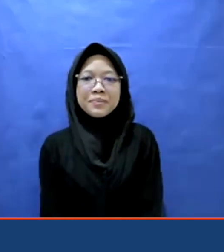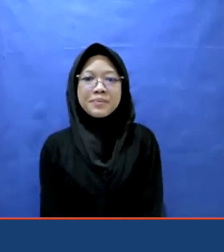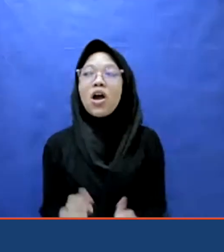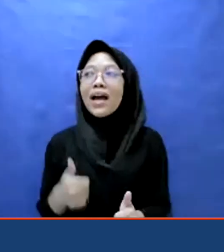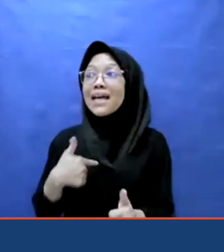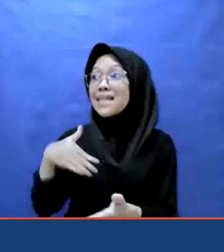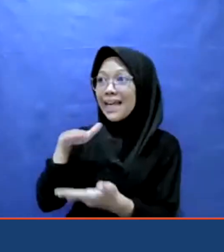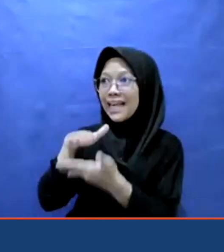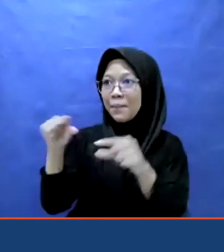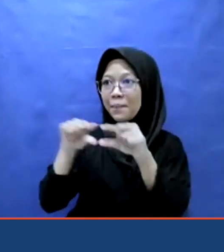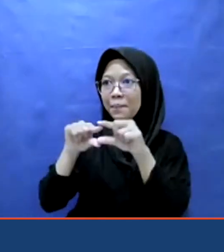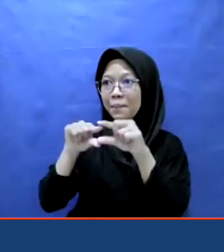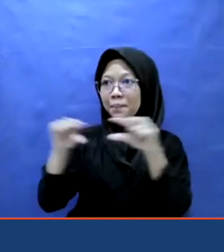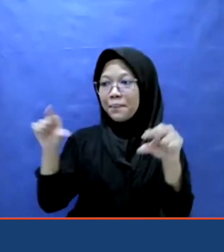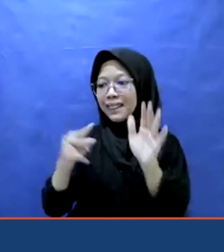ya